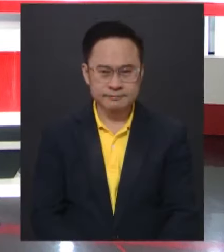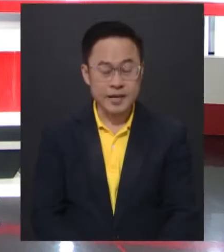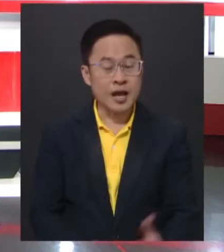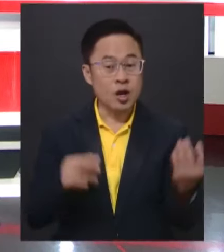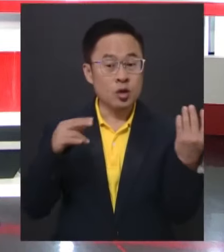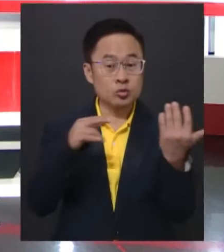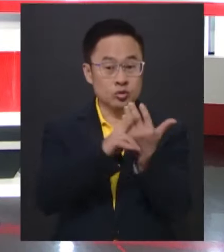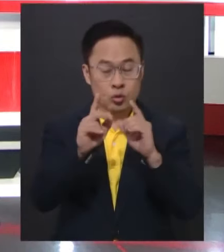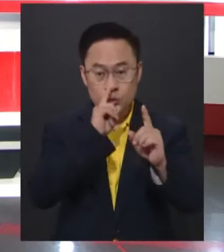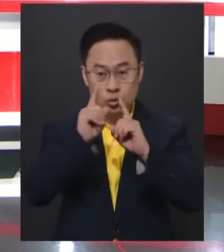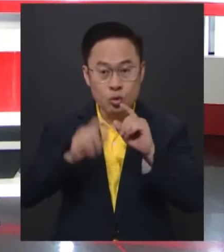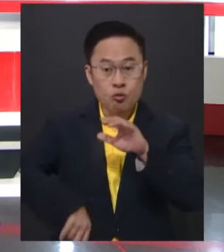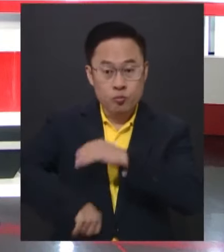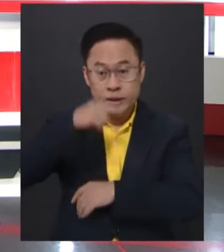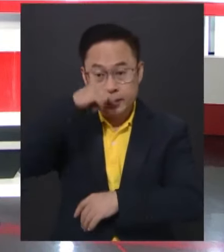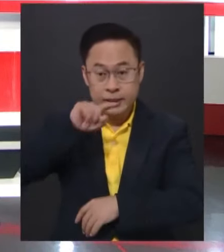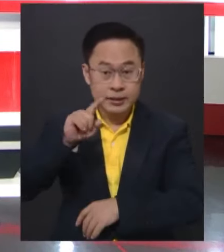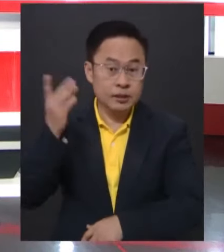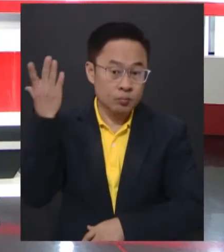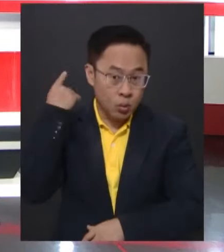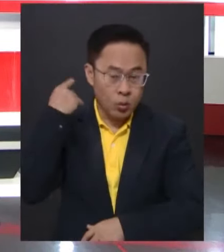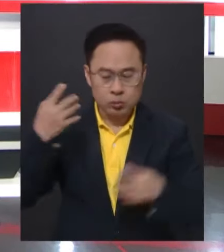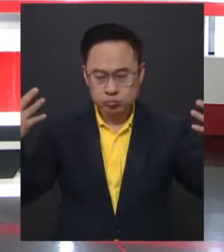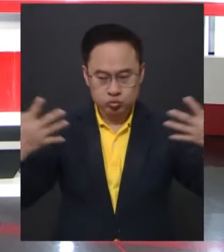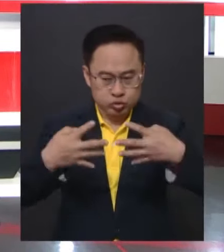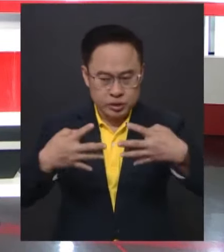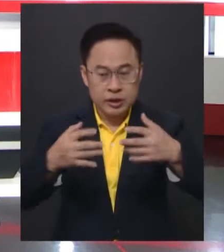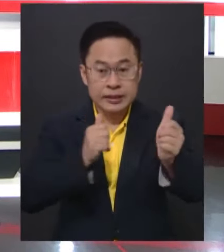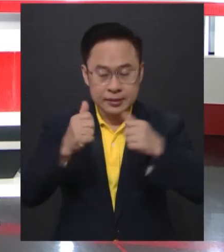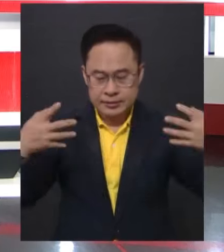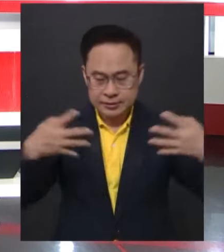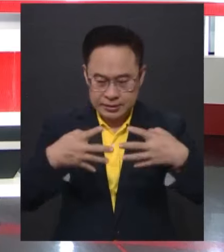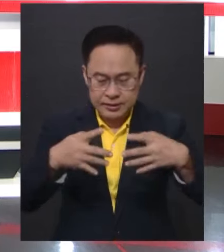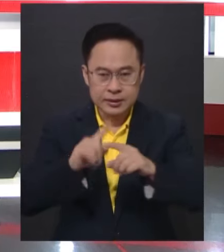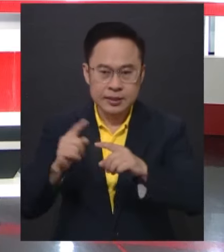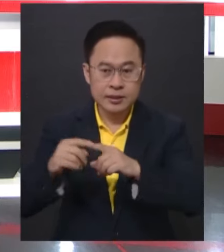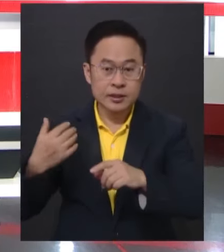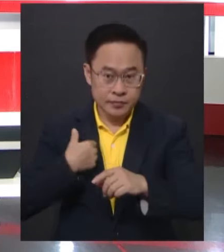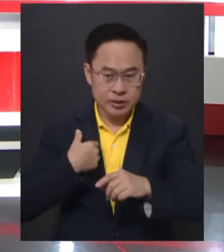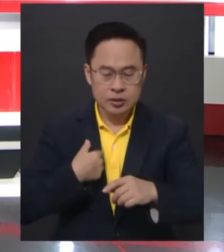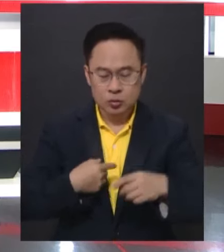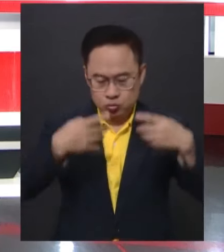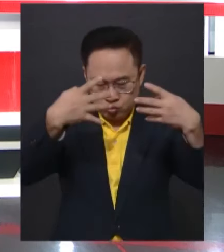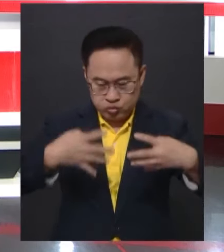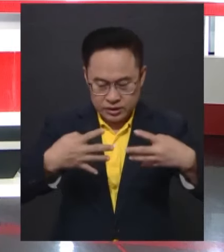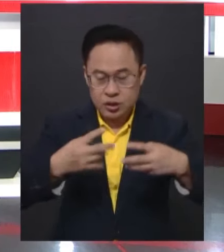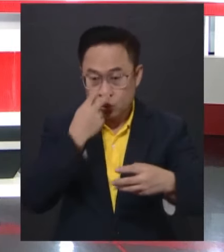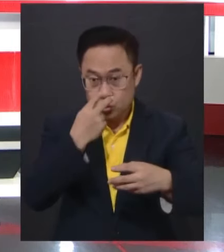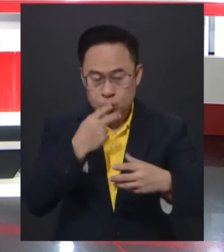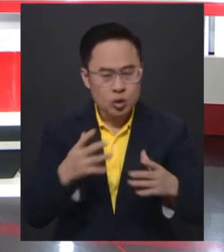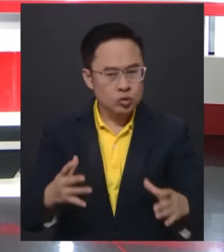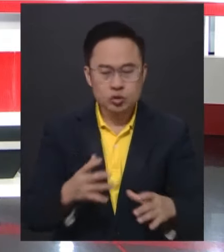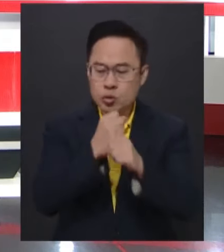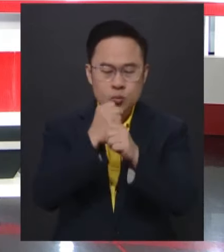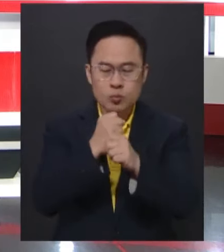ุณผู้ชมครับเมื่อคืนที่ผ่านมาการแข่งฟุตบอลไทยลีกมีการลงสนามกันทั้งหมด4คู่นะครับเดี๋ยวเราจะค่อยๆไล่เรียงผลการแข่งขันเพราะว่าสนุกจริง